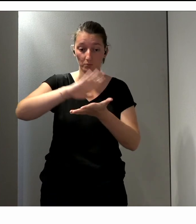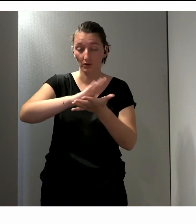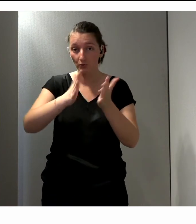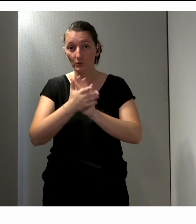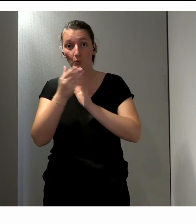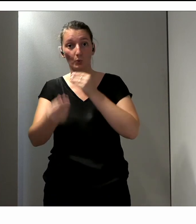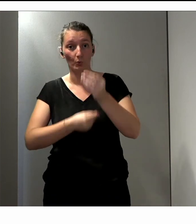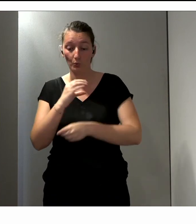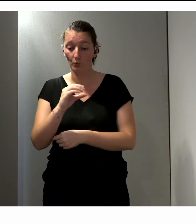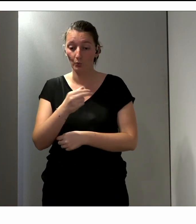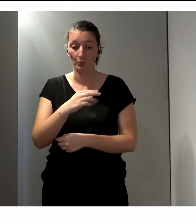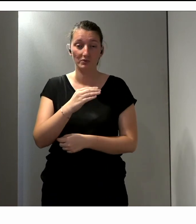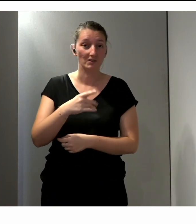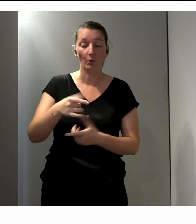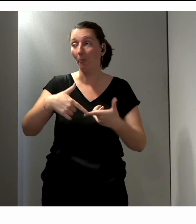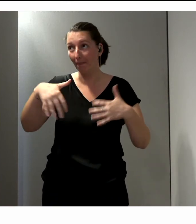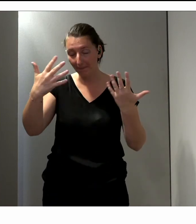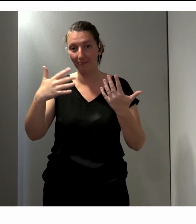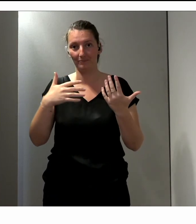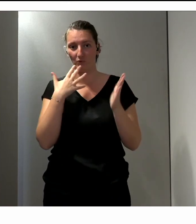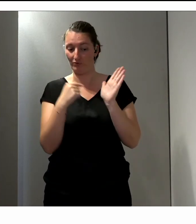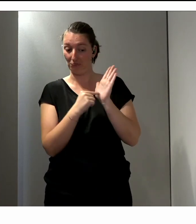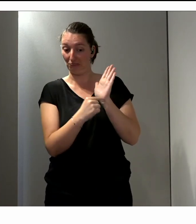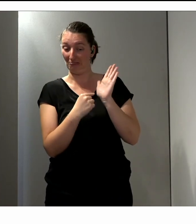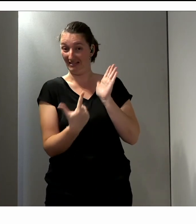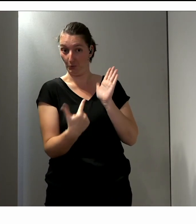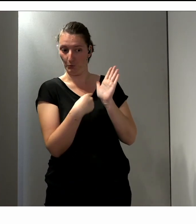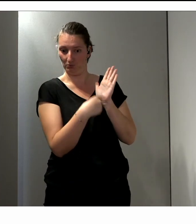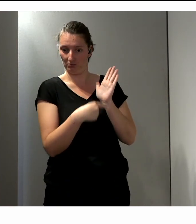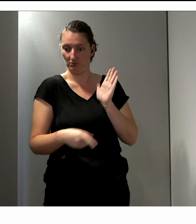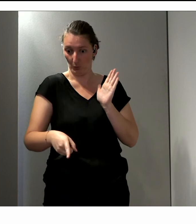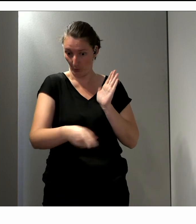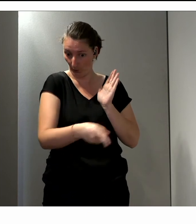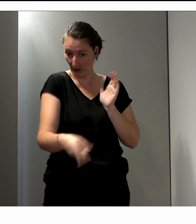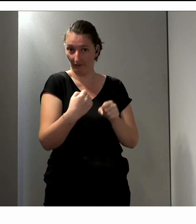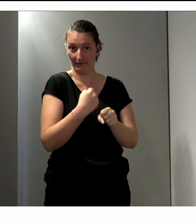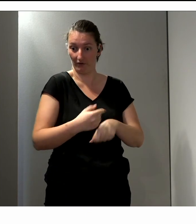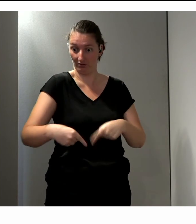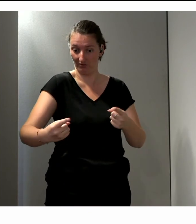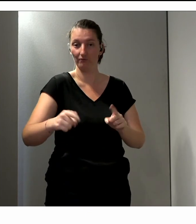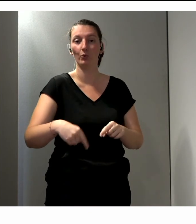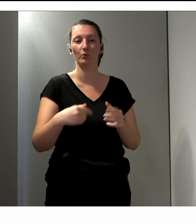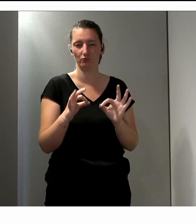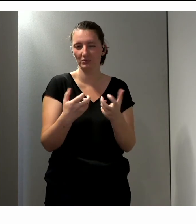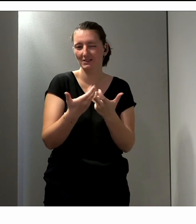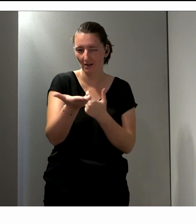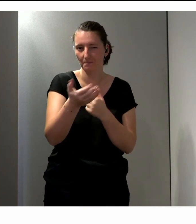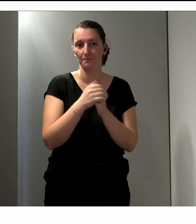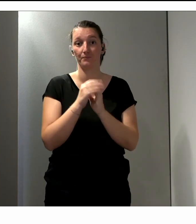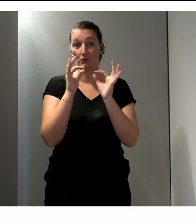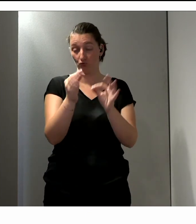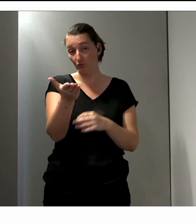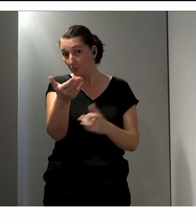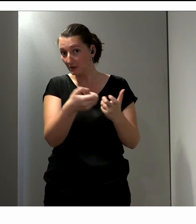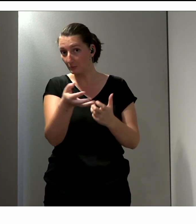personnes handicapées sur ces sujets-là. Et par rapport à la critique que vous avez entendue à propos du Conseil, ce n'est